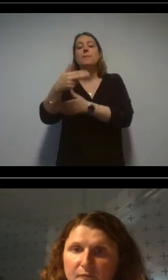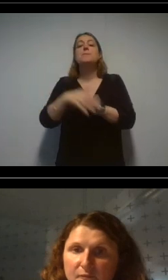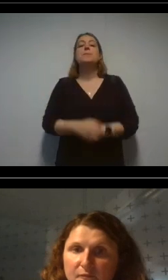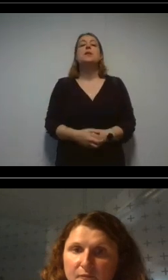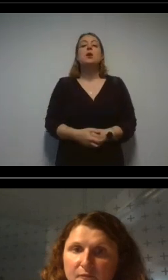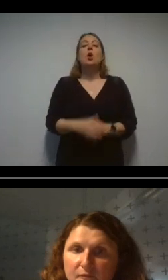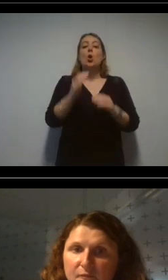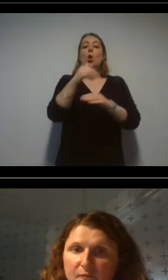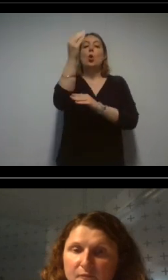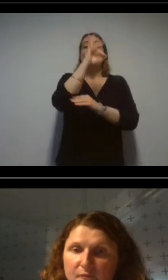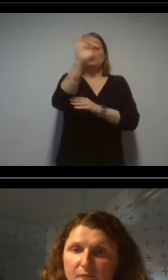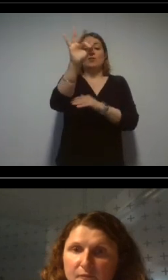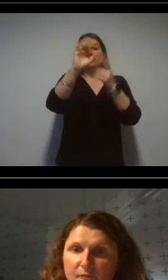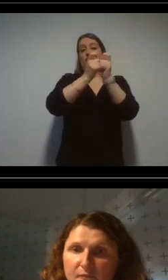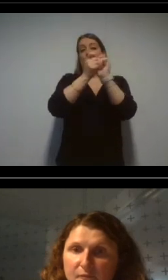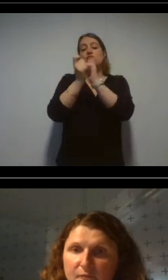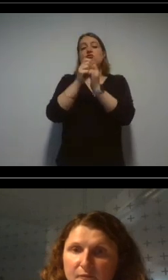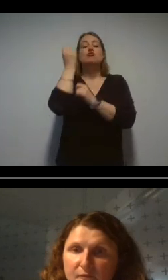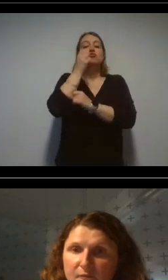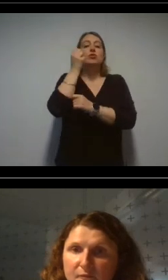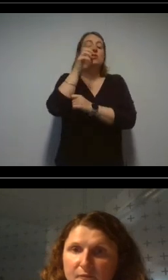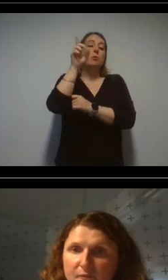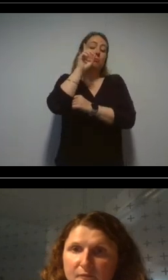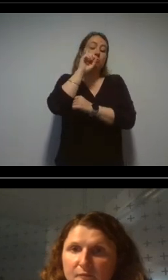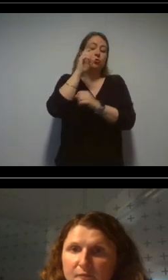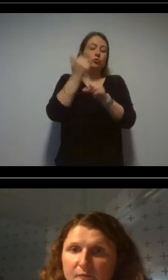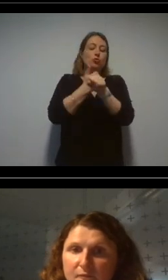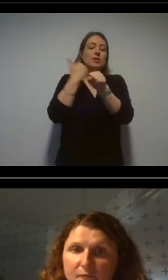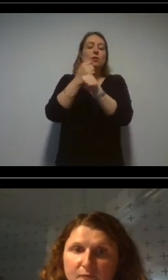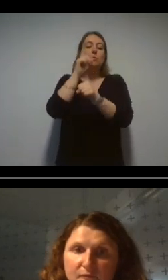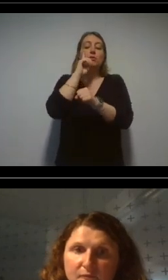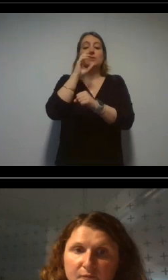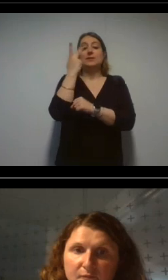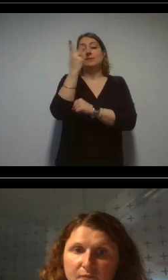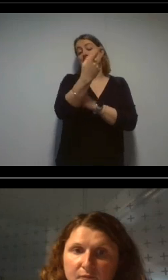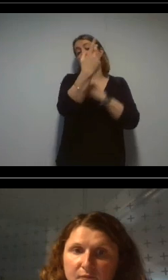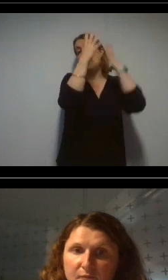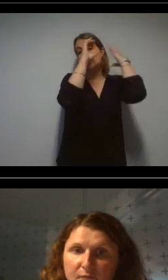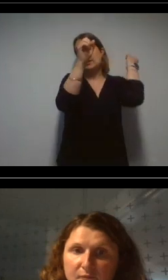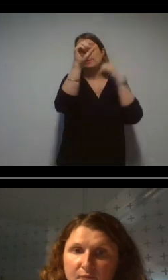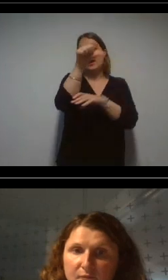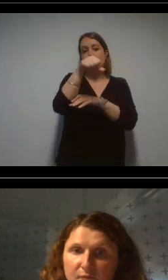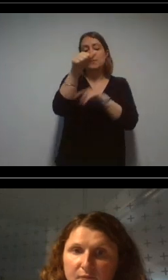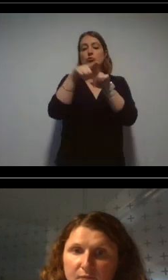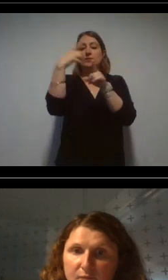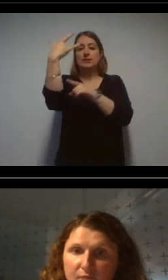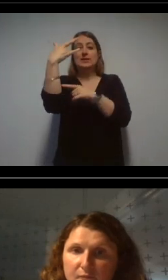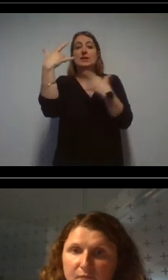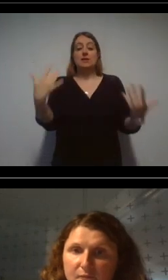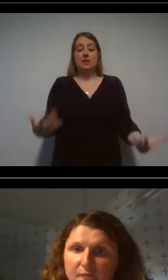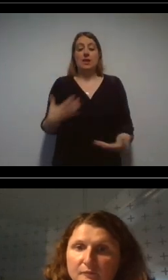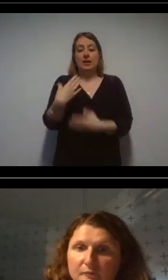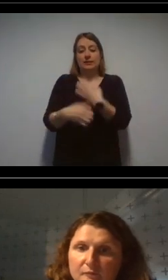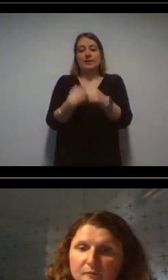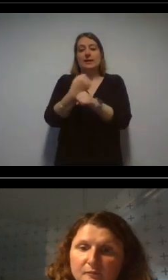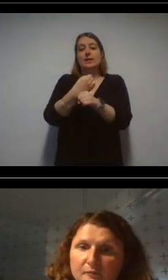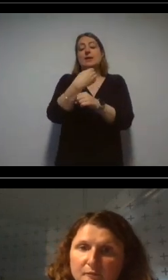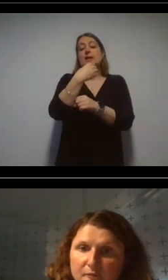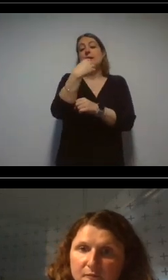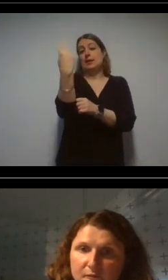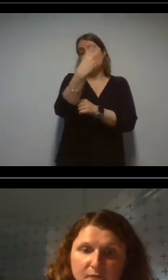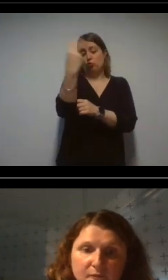c'est les académies de Lille et d'Amiens. Mais cette année, après avoir été à Lille, à Amiens notamment, on va